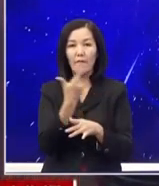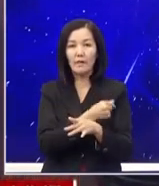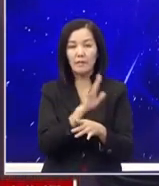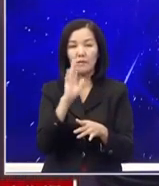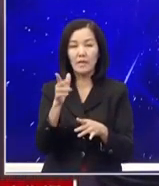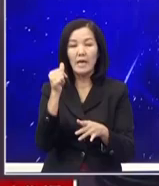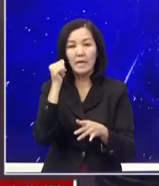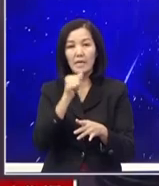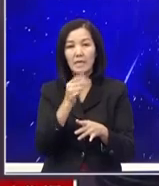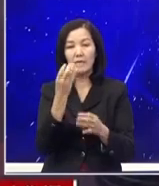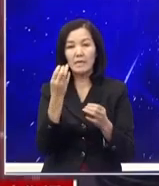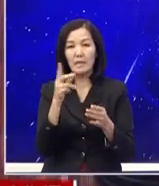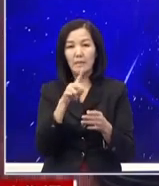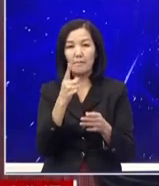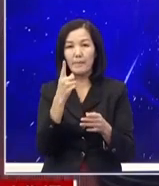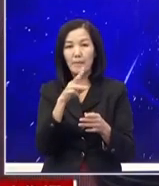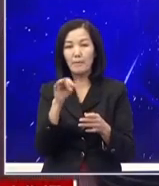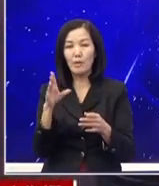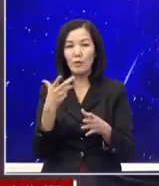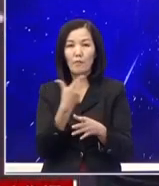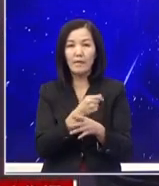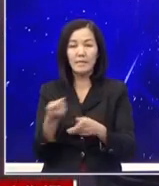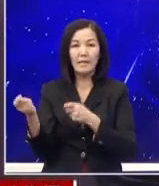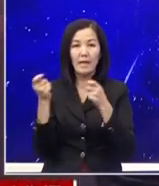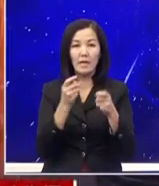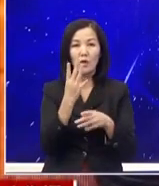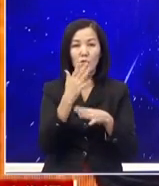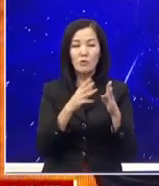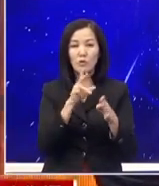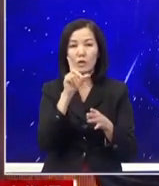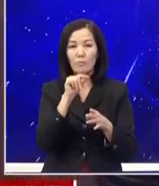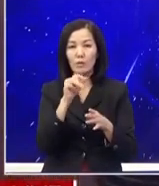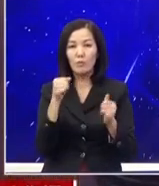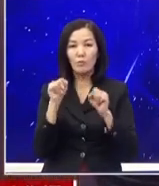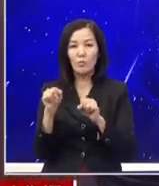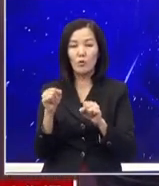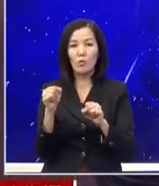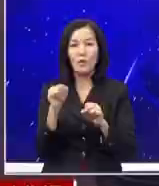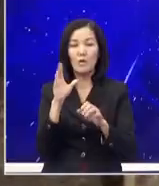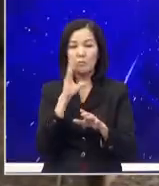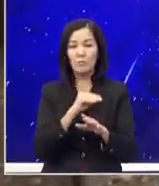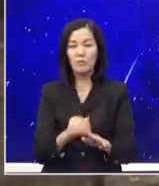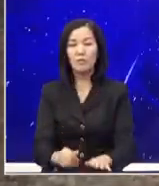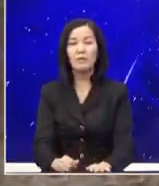ертең қосымша 1 миллион вакцина келінет. Ол 3,5 миллион құсқа вакцина салуға жетет.